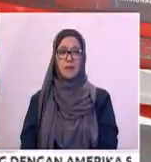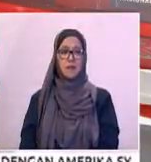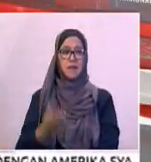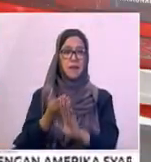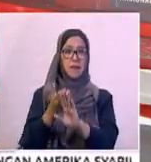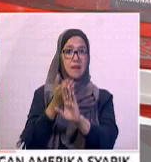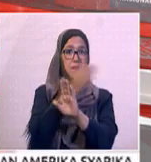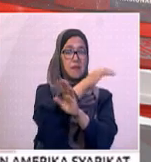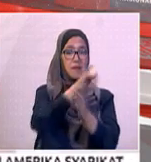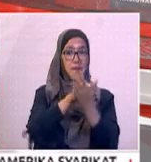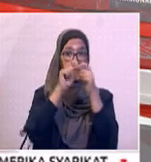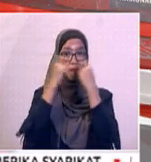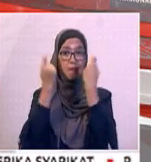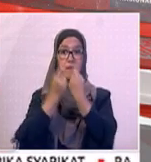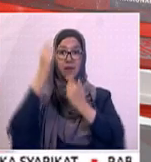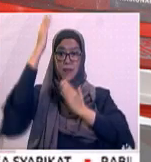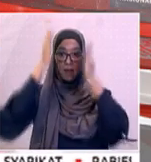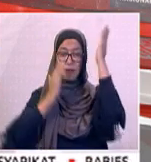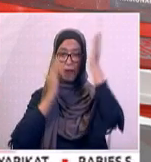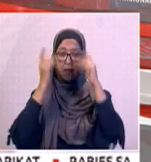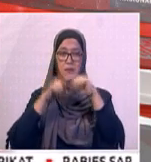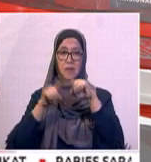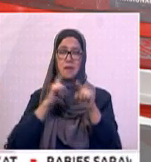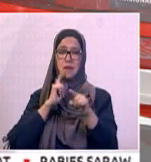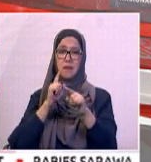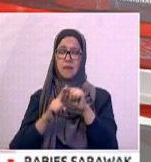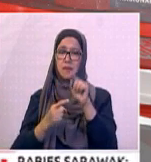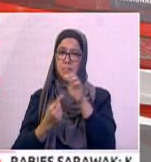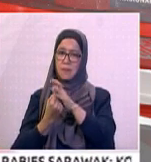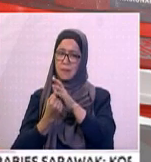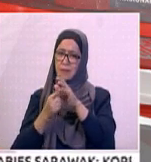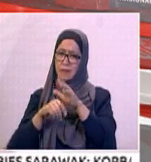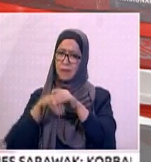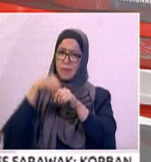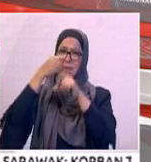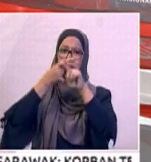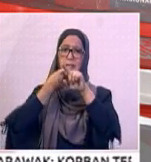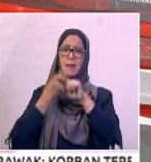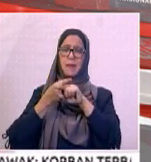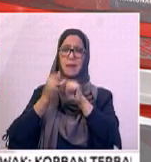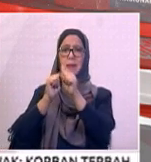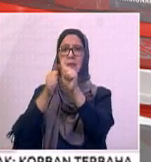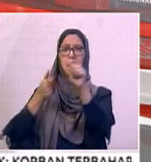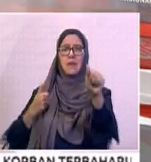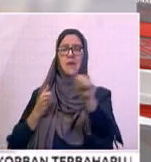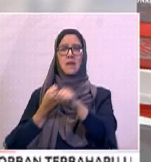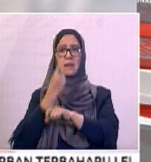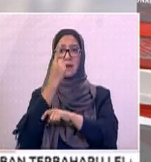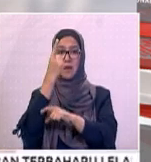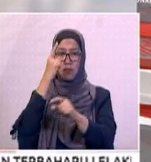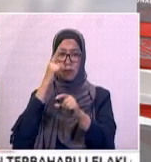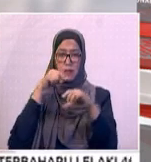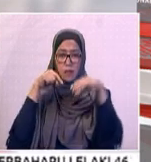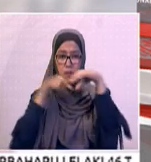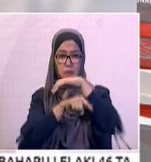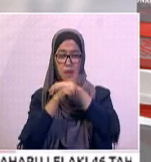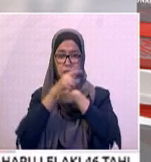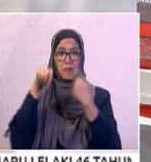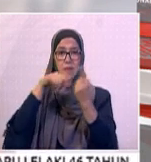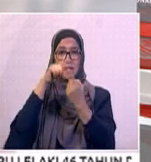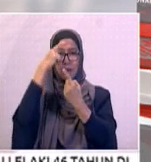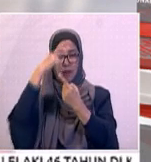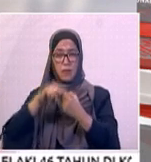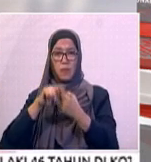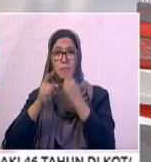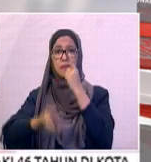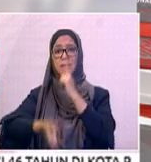Sebelum itu, pasukan Malaysia bangkit dari ketinggalan 1 gol untuk menewaskan juara 3 kali Thailand 2-1 bagi menjuarai Kejohanan